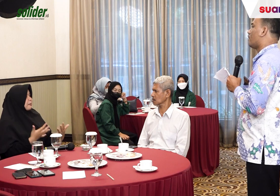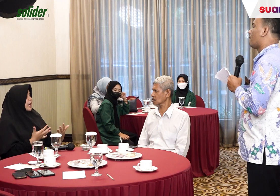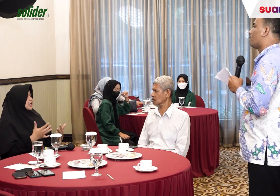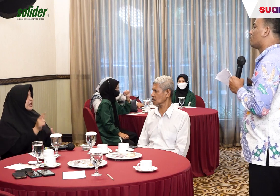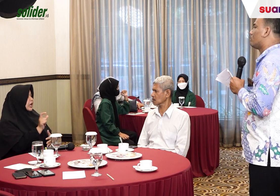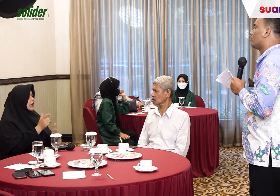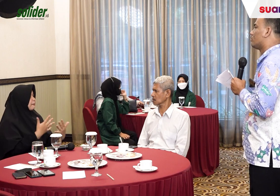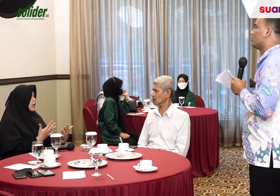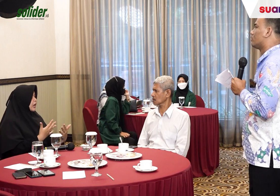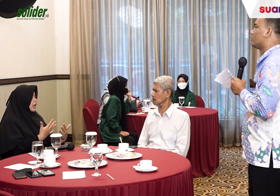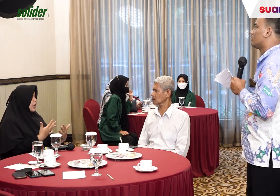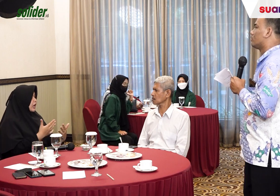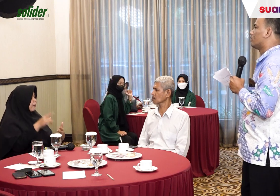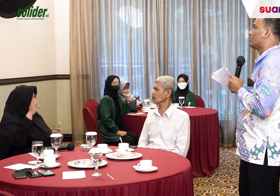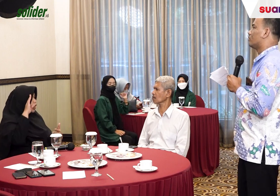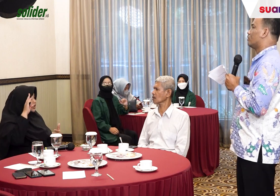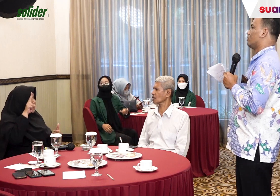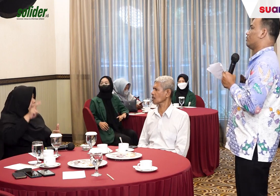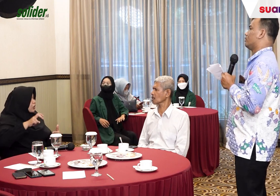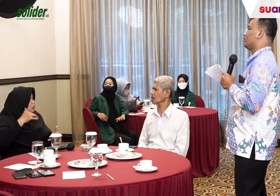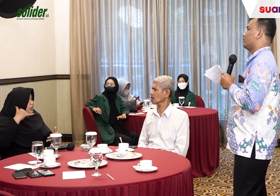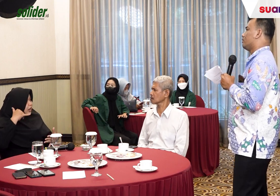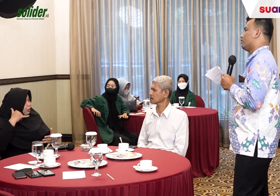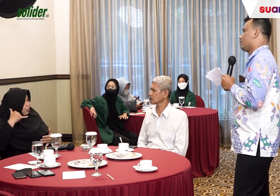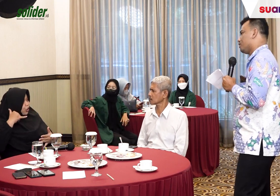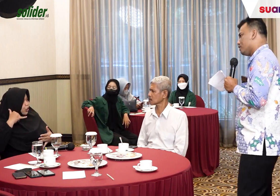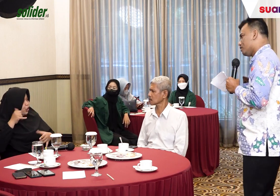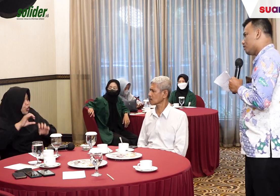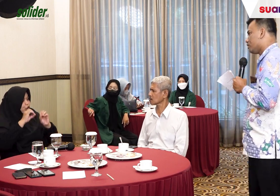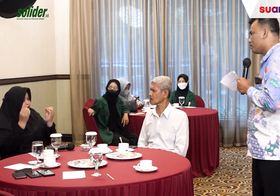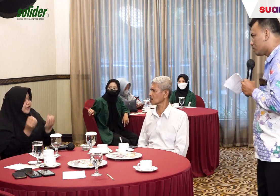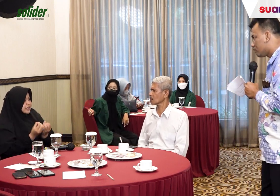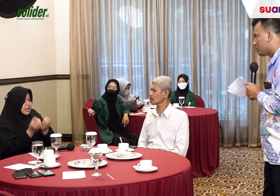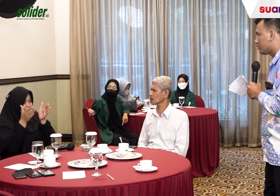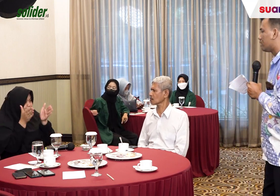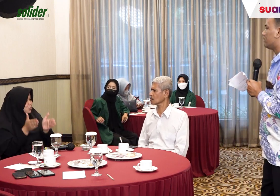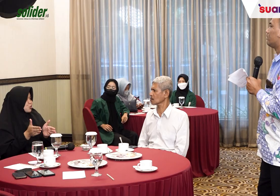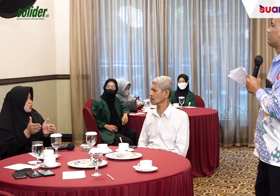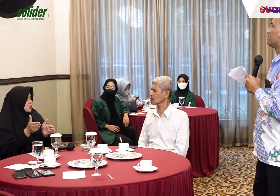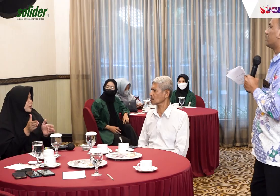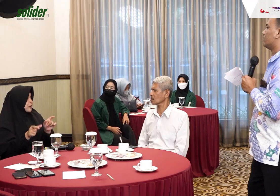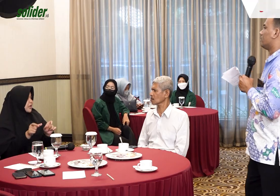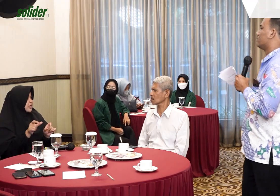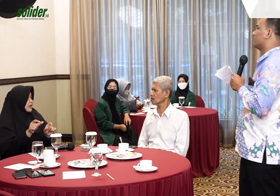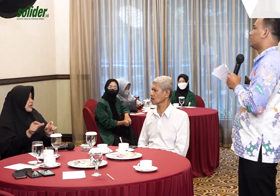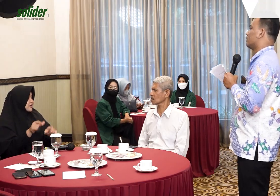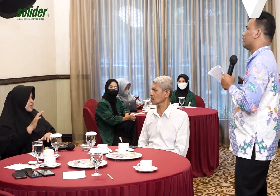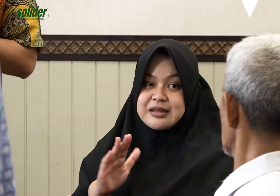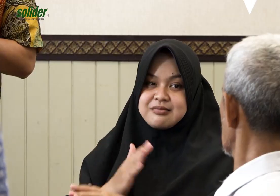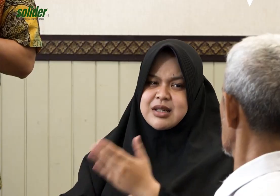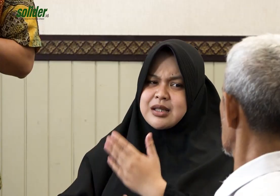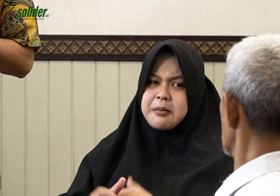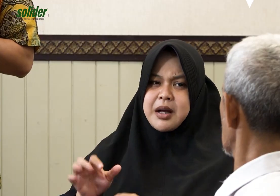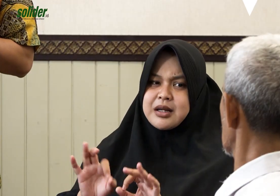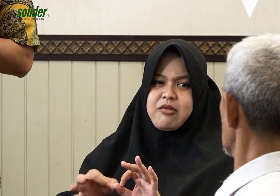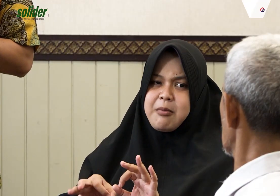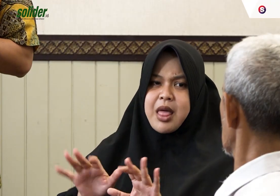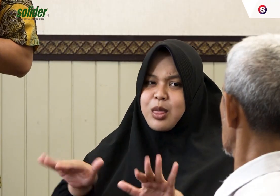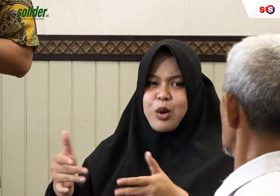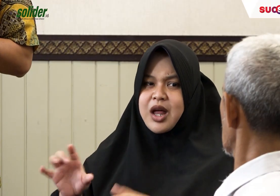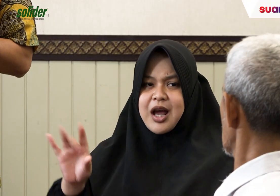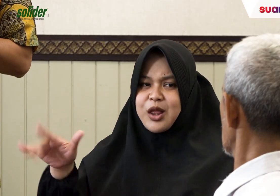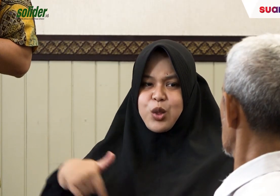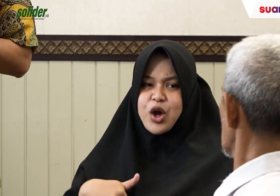apakah mereka harus menghubungi organisasi tertentu misalkan atau Ada cara lain yang